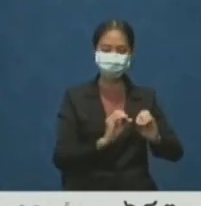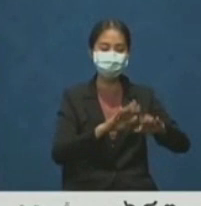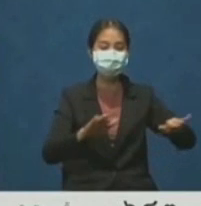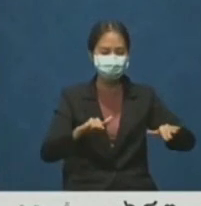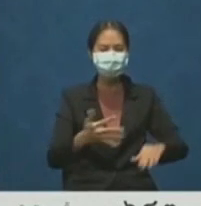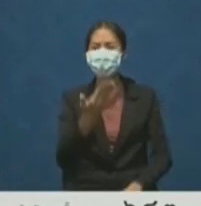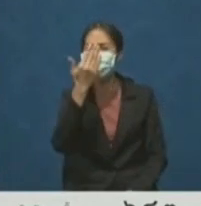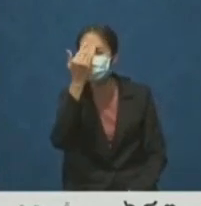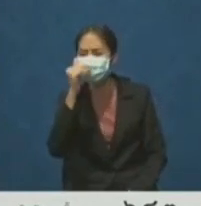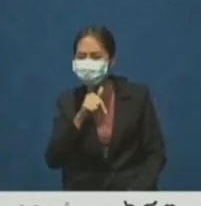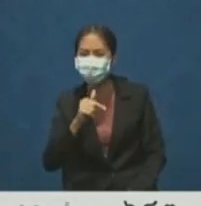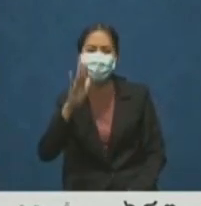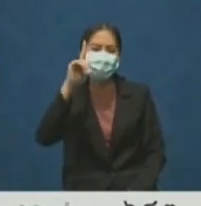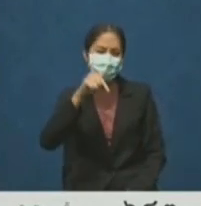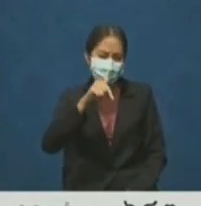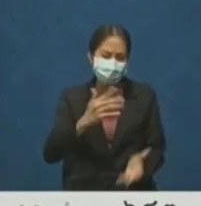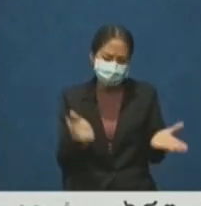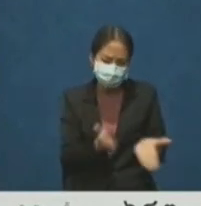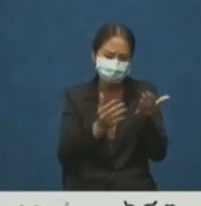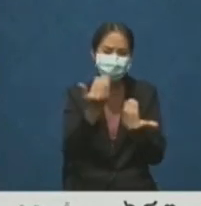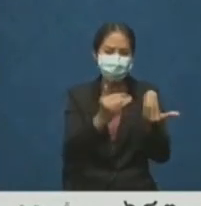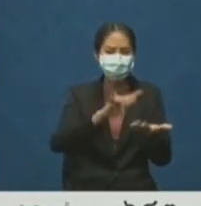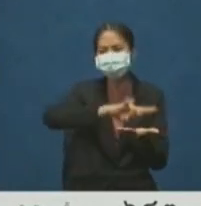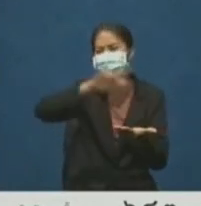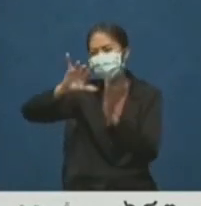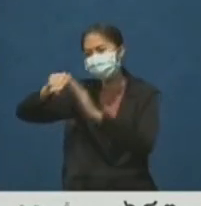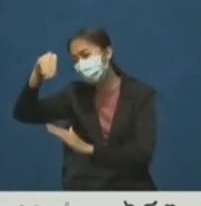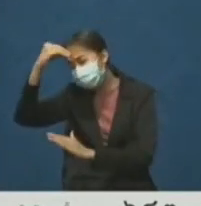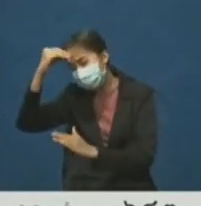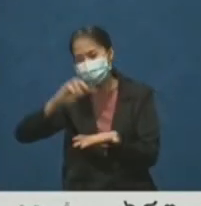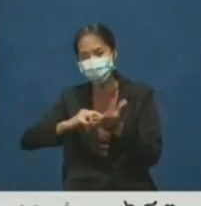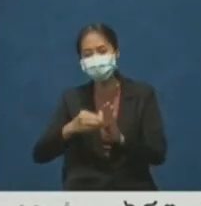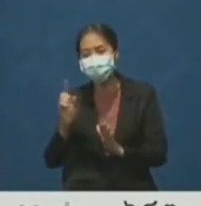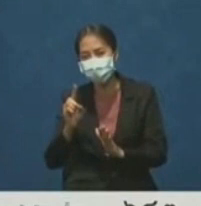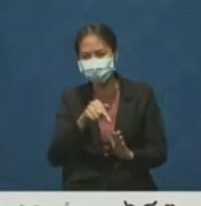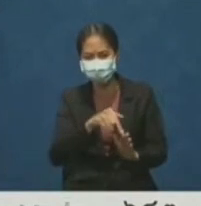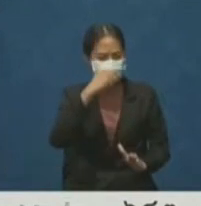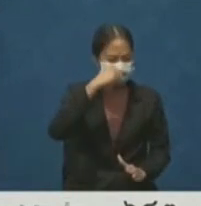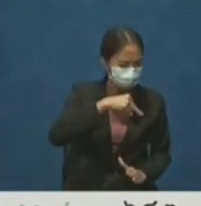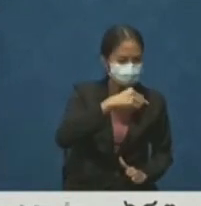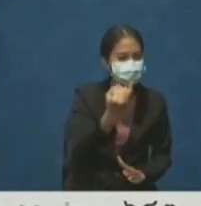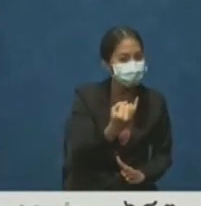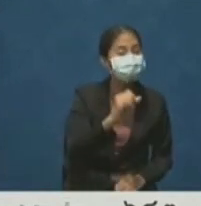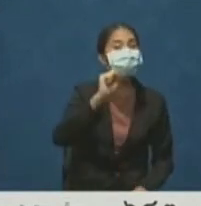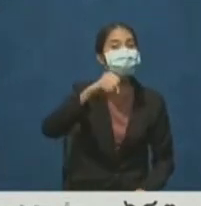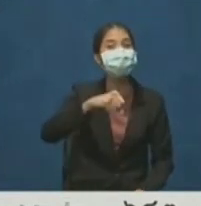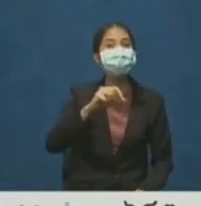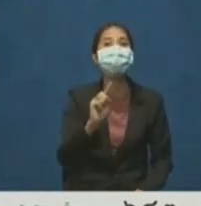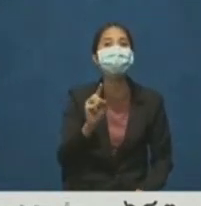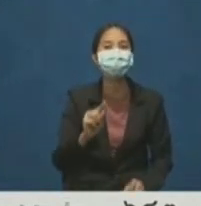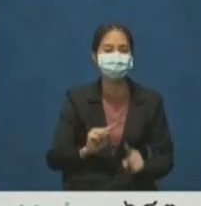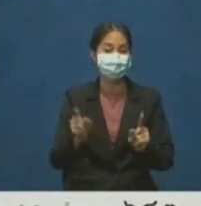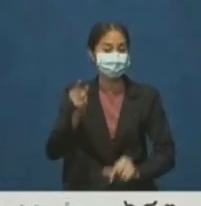ครองหลายท่านต้องส่งบุตรหลานไปเรียนทั้งต่างประเทศเพราะอะไรครับเพราะว่าการศึกษาเราไม่ดีหรือไงนะครับแต่จริงๆ